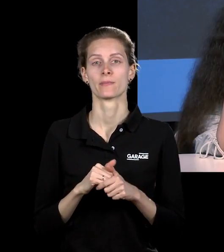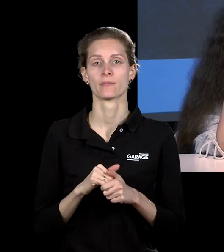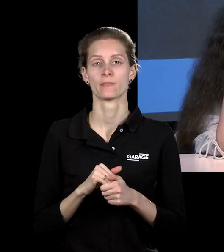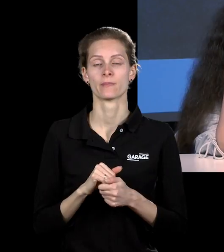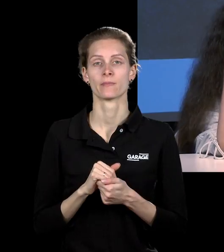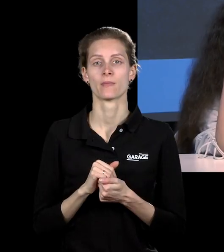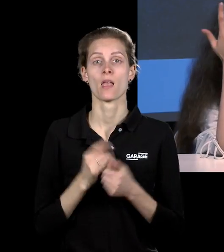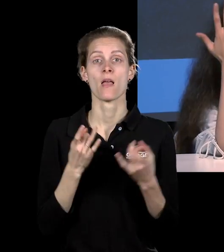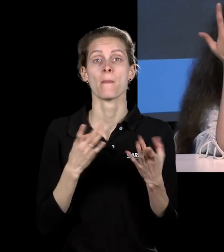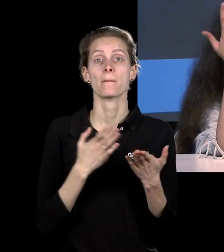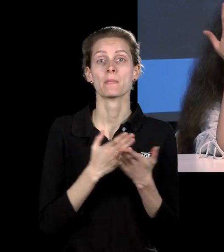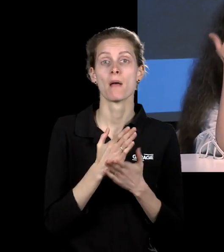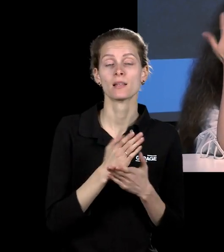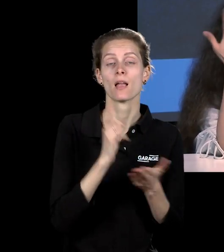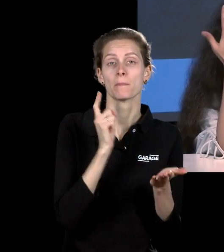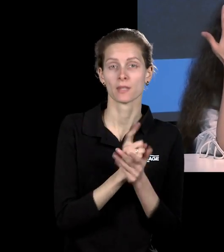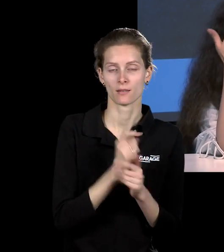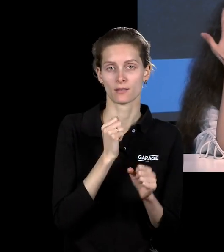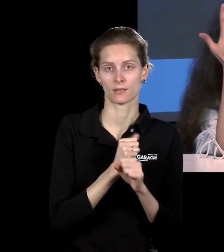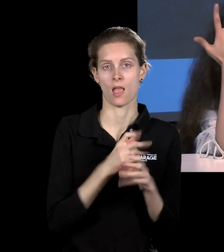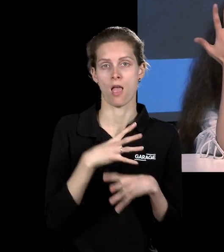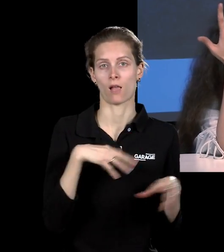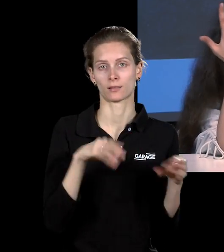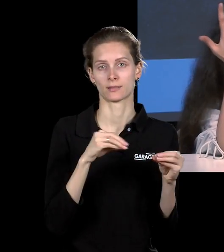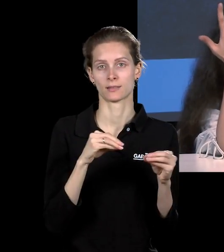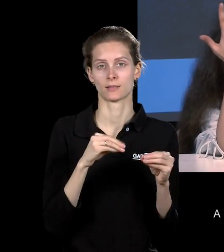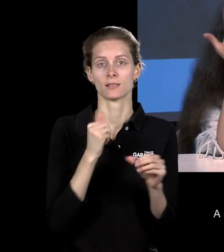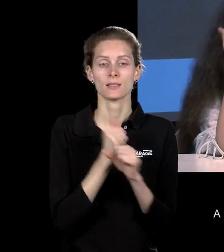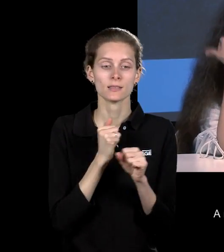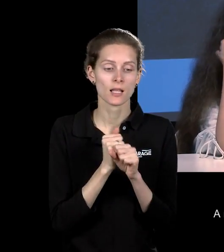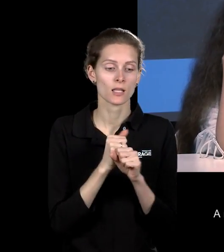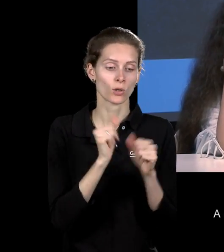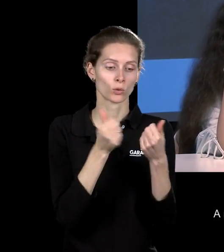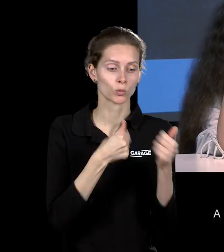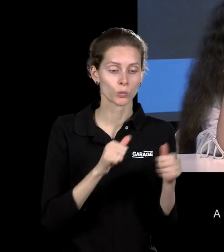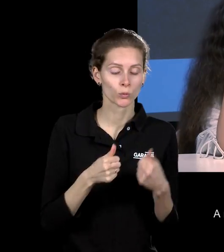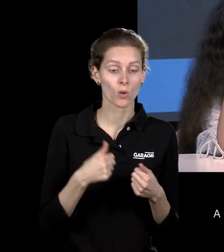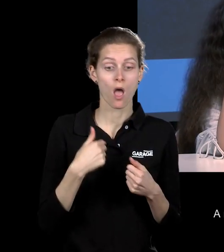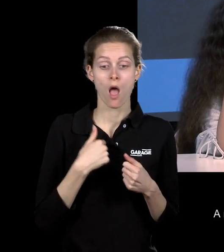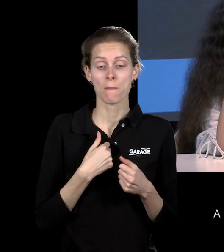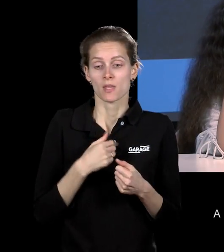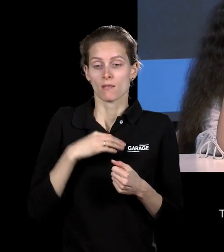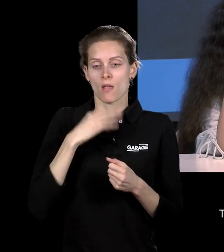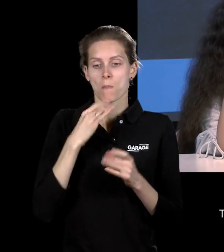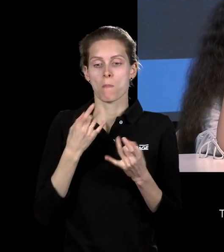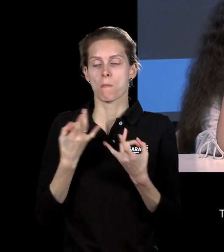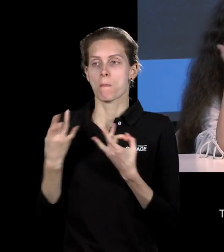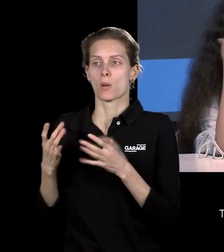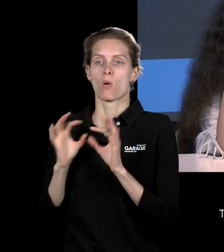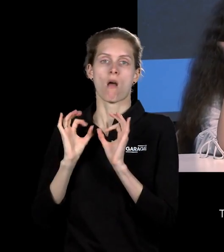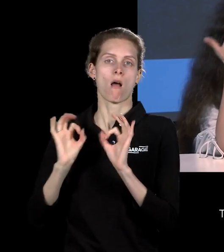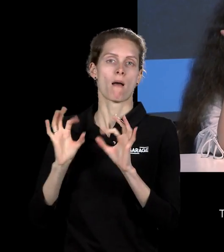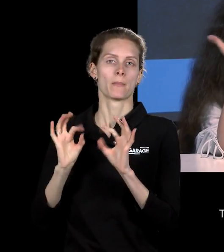скульптуры, но минималист должен делать эскиз, он все равно делает скульптуру. А мне достаточно просто объяснить идею. То